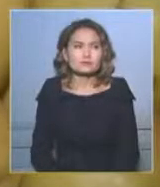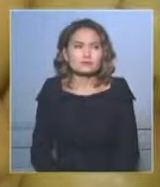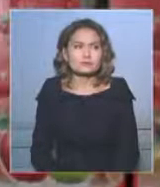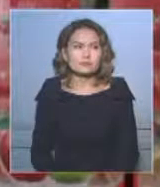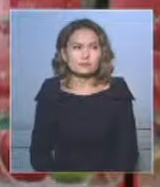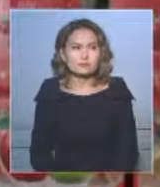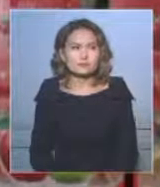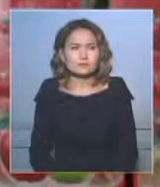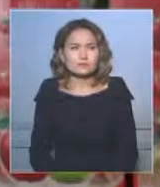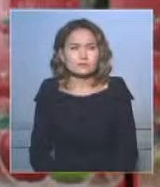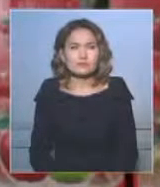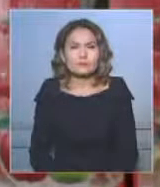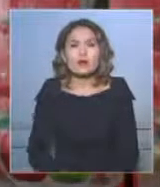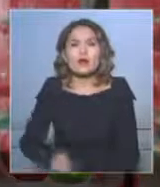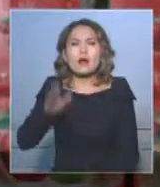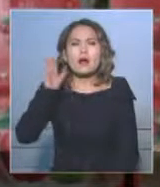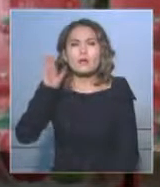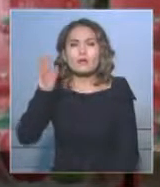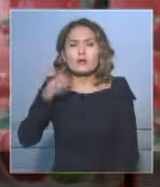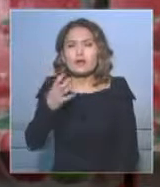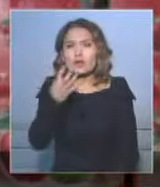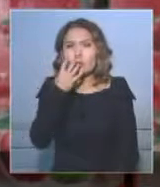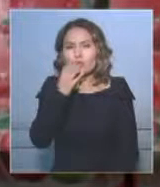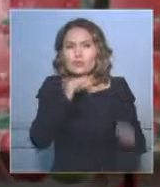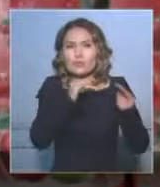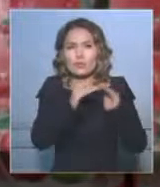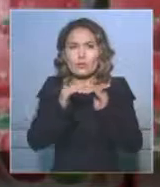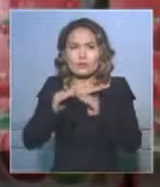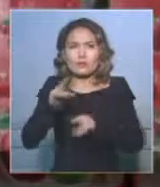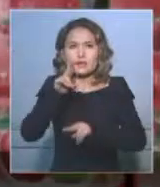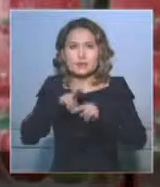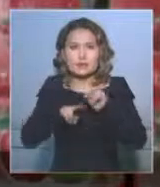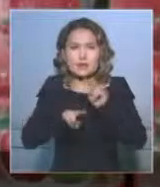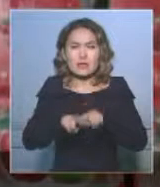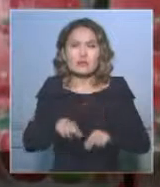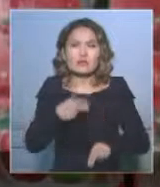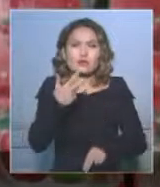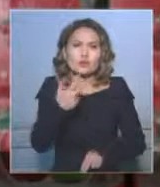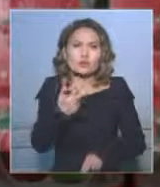Тағы да жылы жай салып, теплица салып, 3-4 гектарға